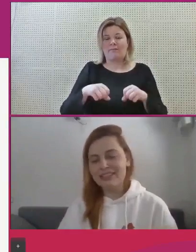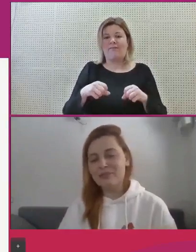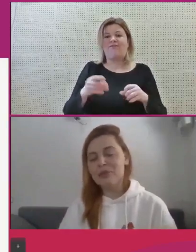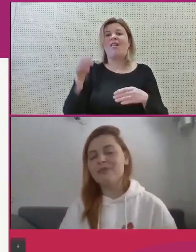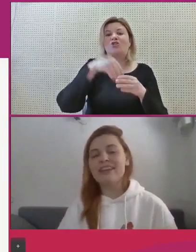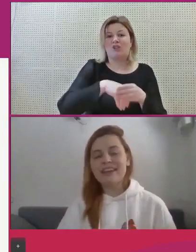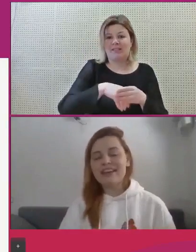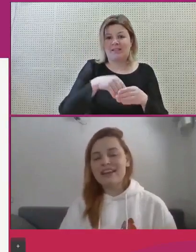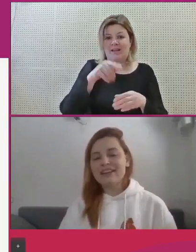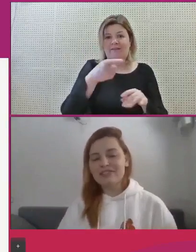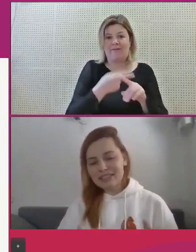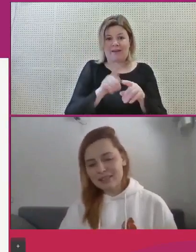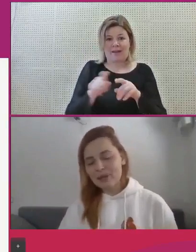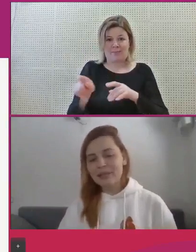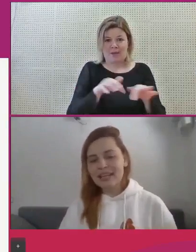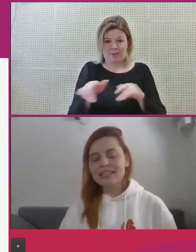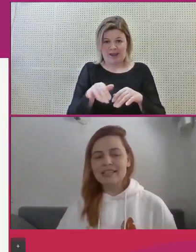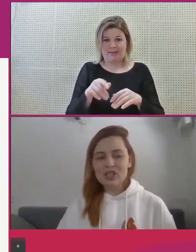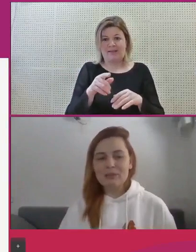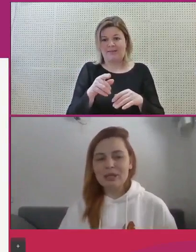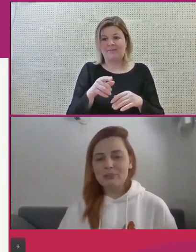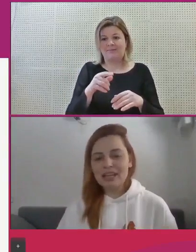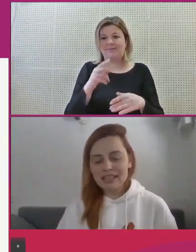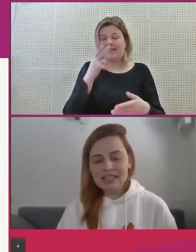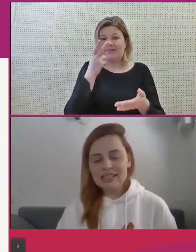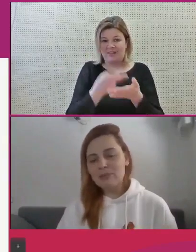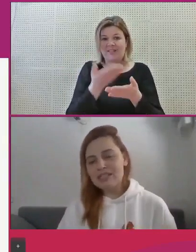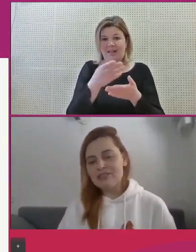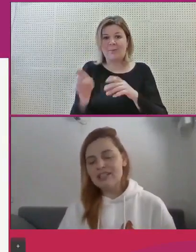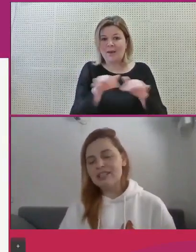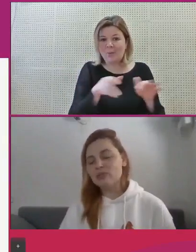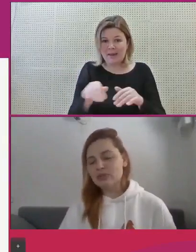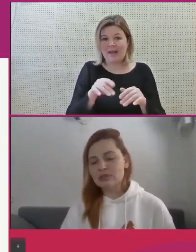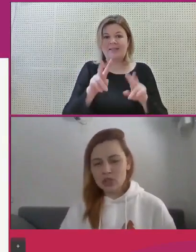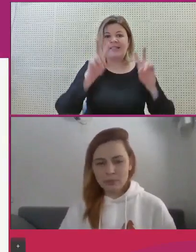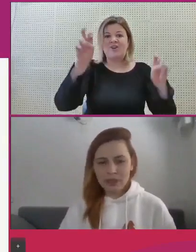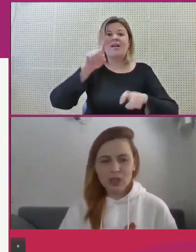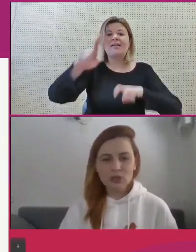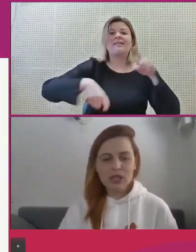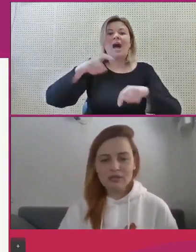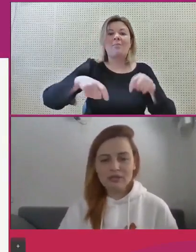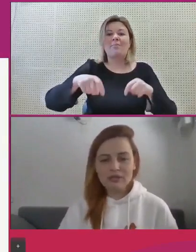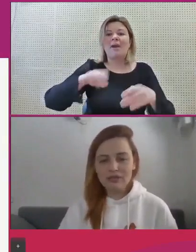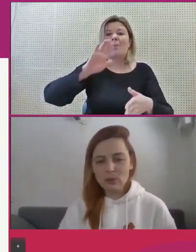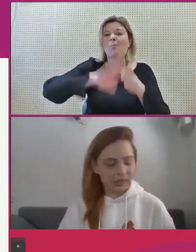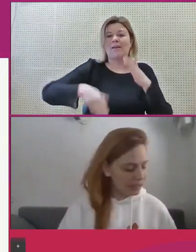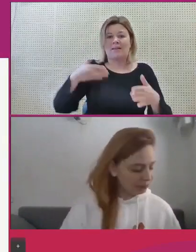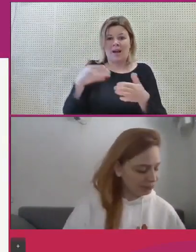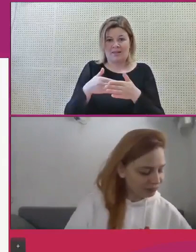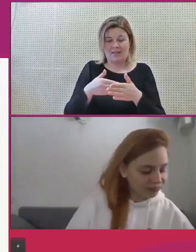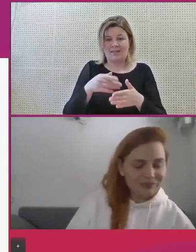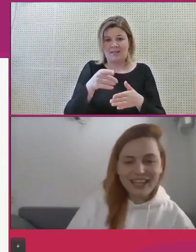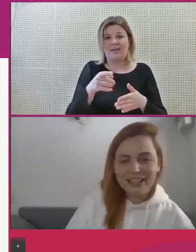вложиться в это. В общем, видели мероприятие, наш забег без границ там назывался, наши подопечные участвовали, волонтеры и так